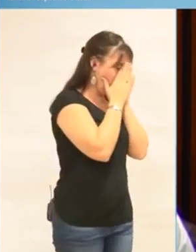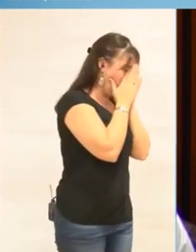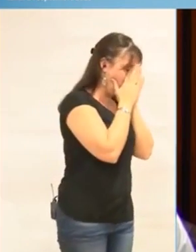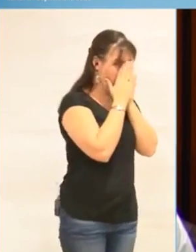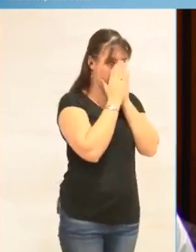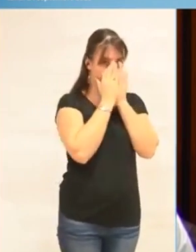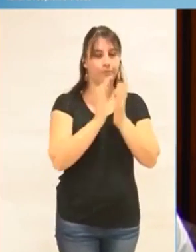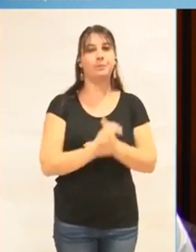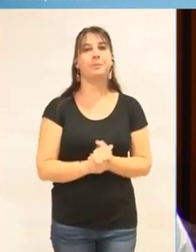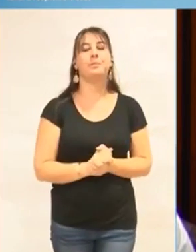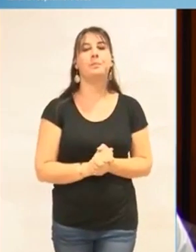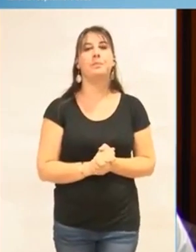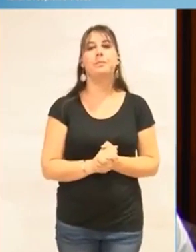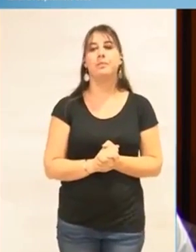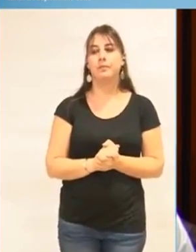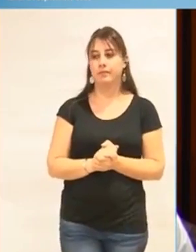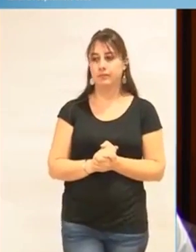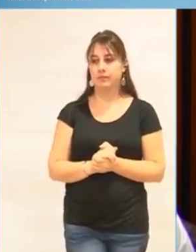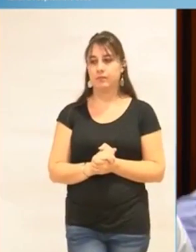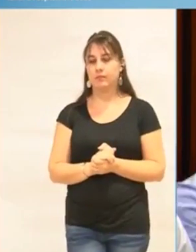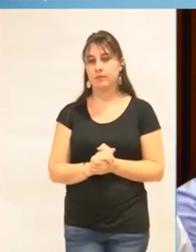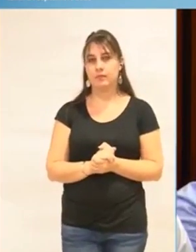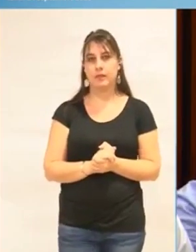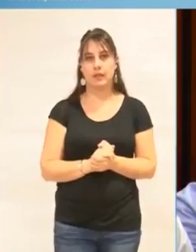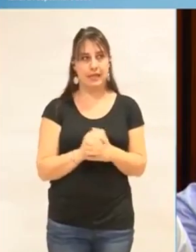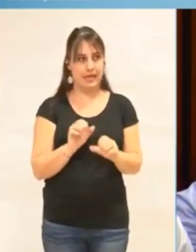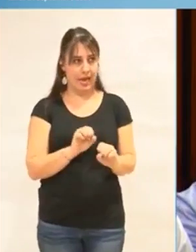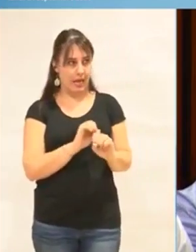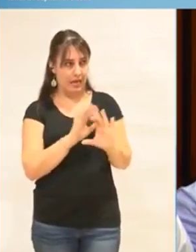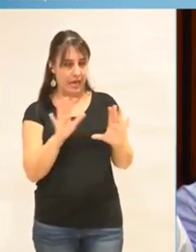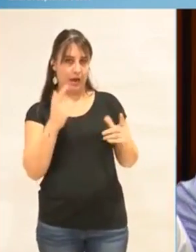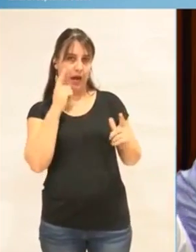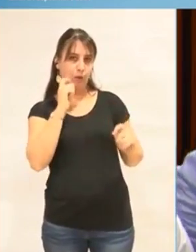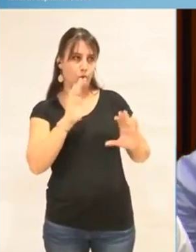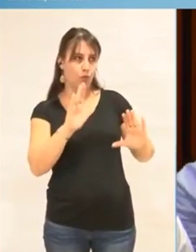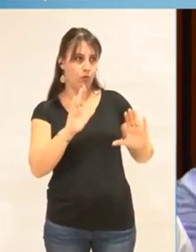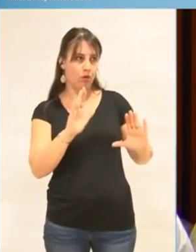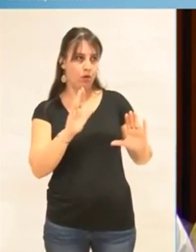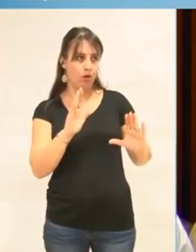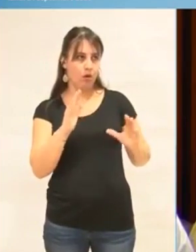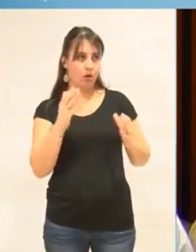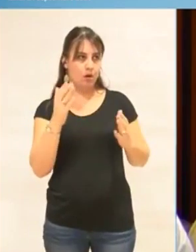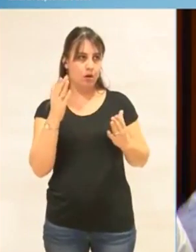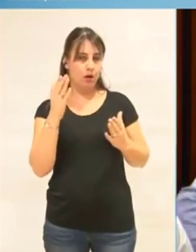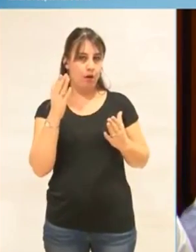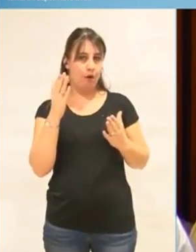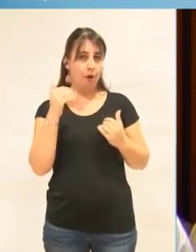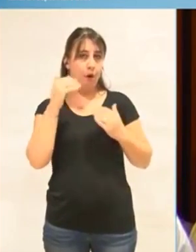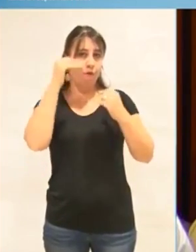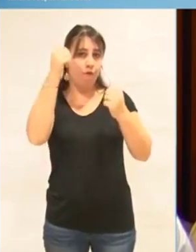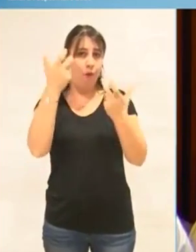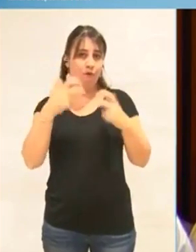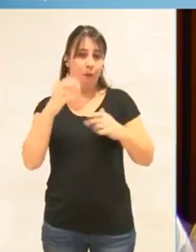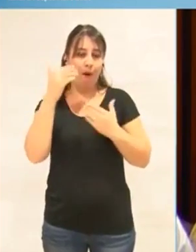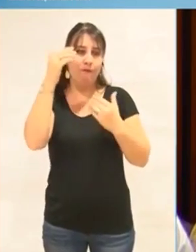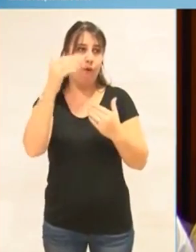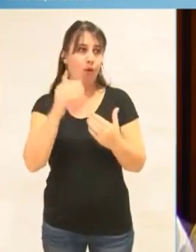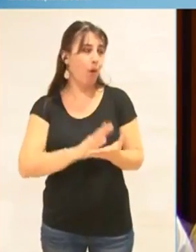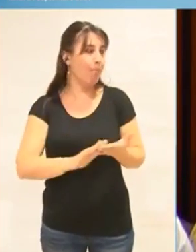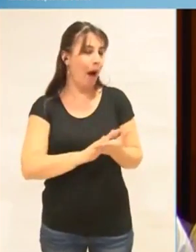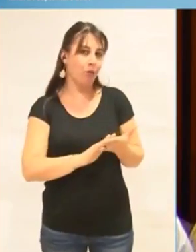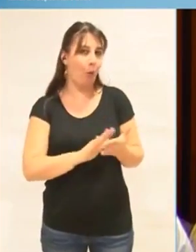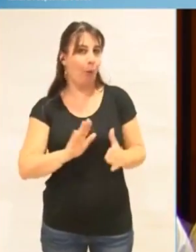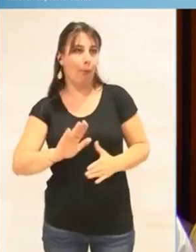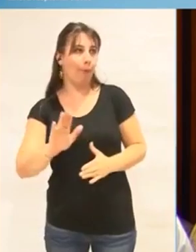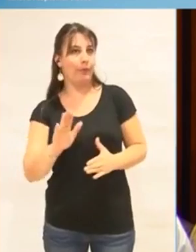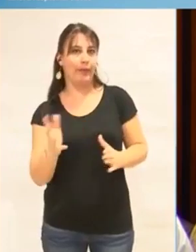Euh, je vais être très clair, il ne se veut pas un vœu, excusez-moi de cette allitération, mais la volonté n'est pas de faire un